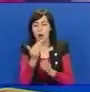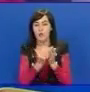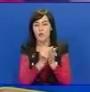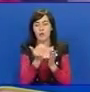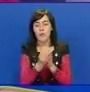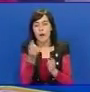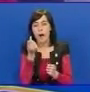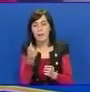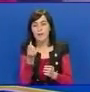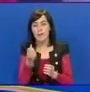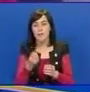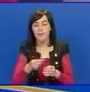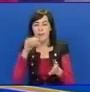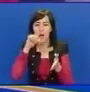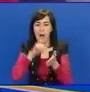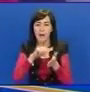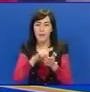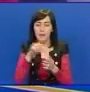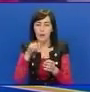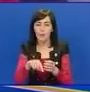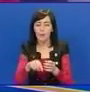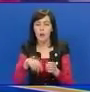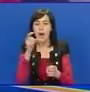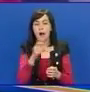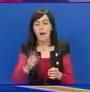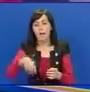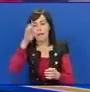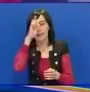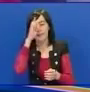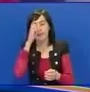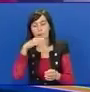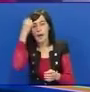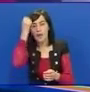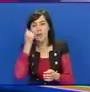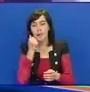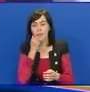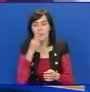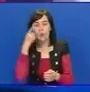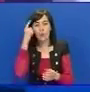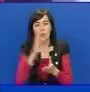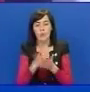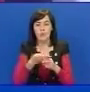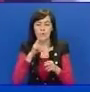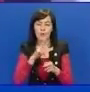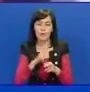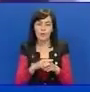кішкене атсалысып жатырмын. Бұл енді халықтың, елдің ырзашылығын, рахметін алу деп ойлаймын. Сондықтан да